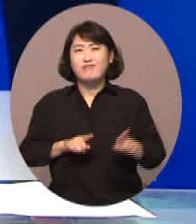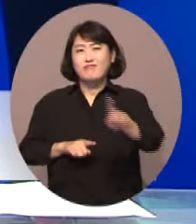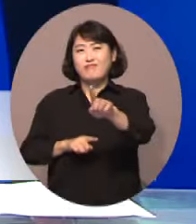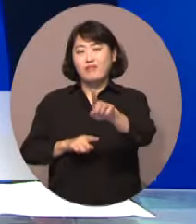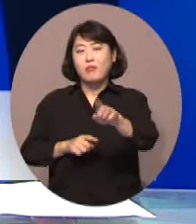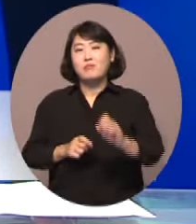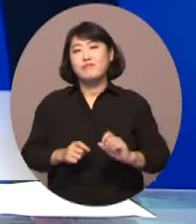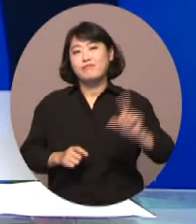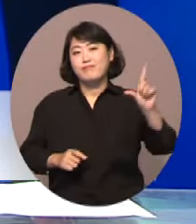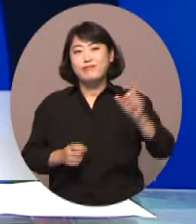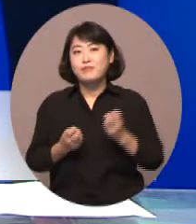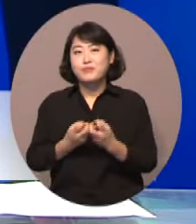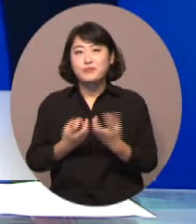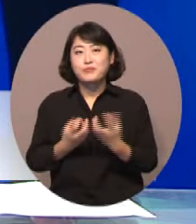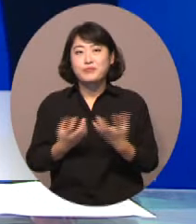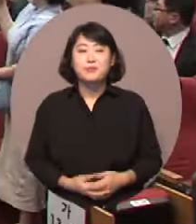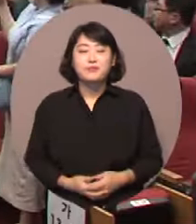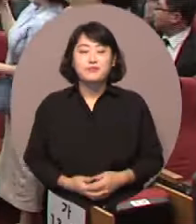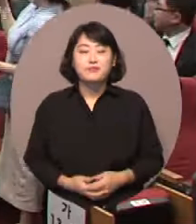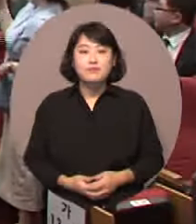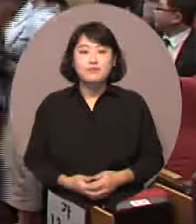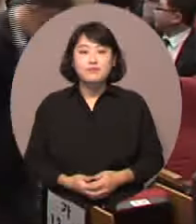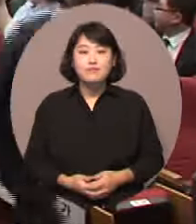못했습니다. 김광현 기자입니다.